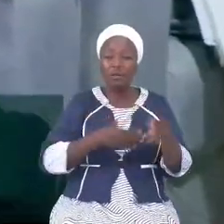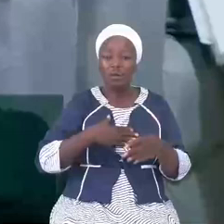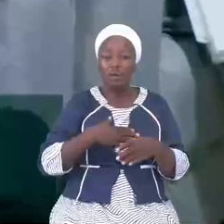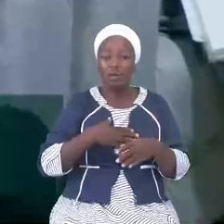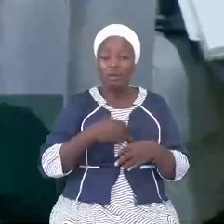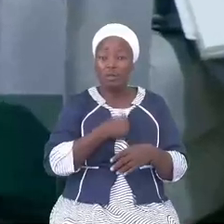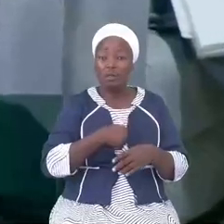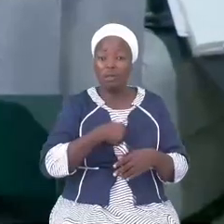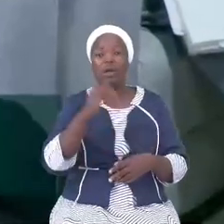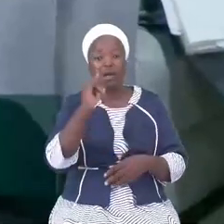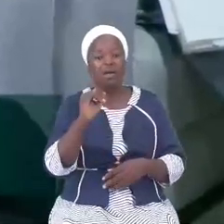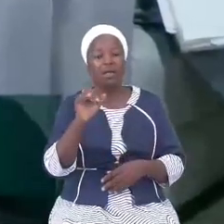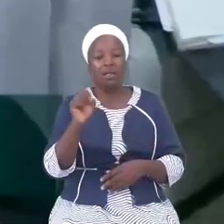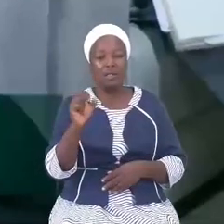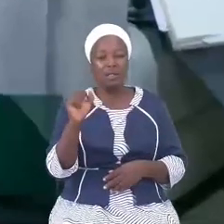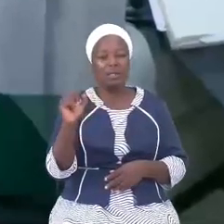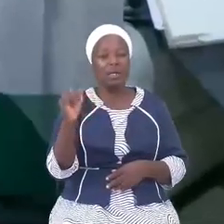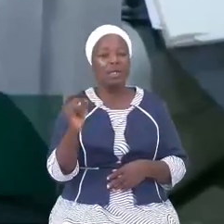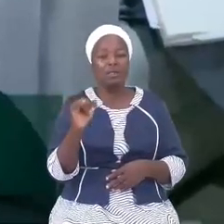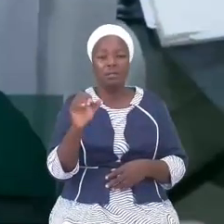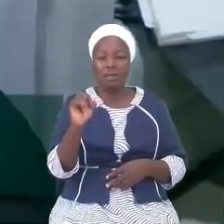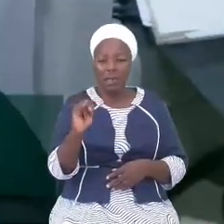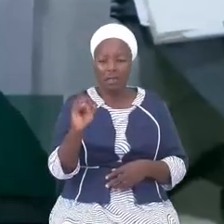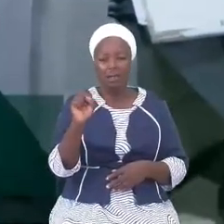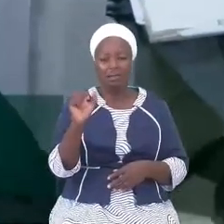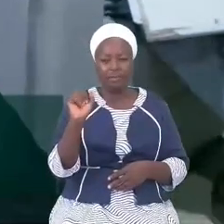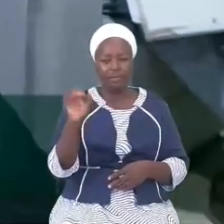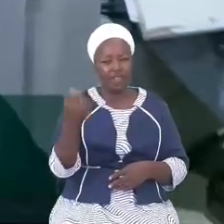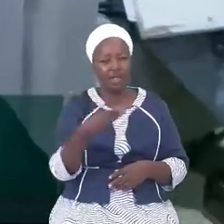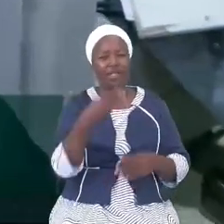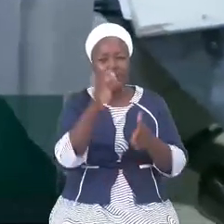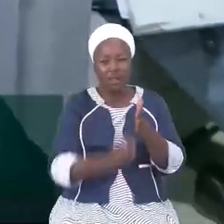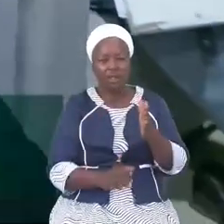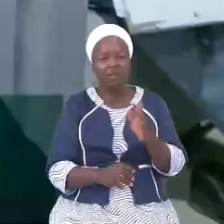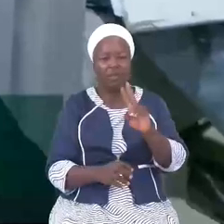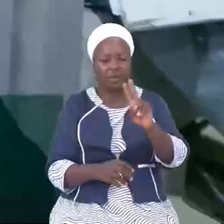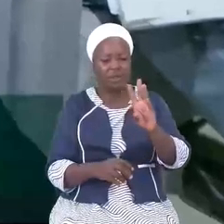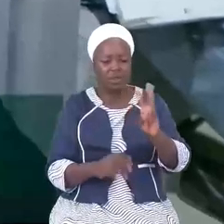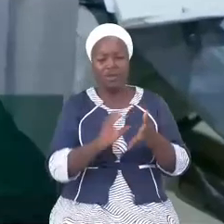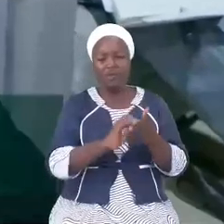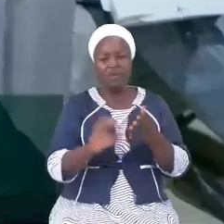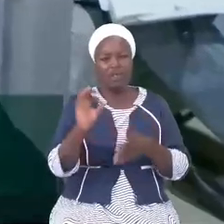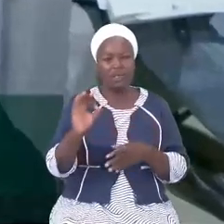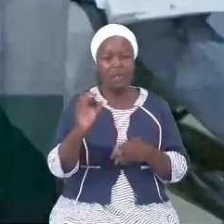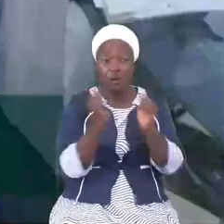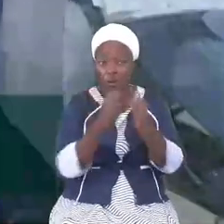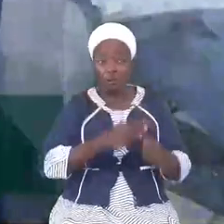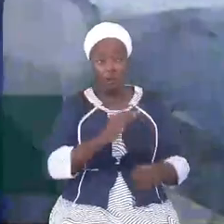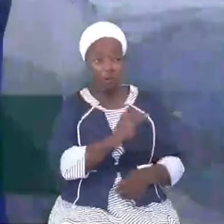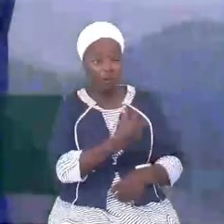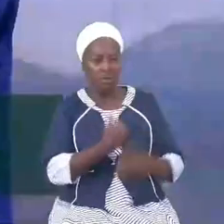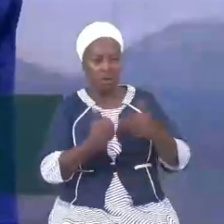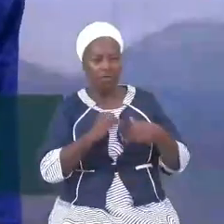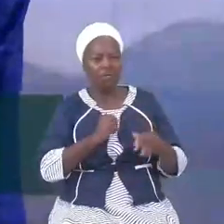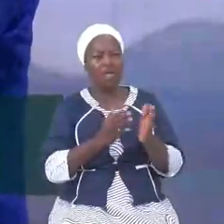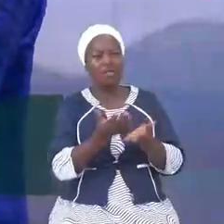Ésaïe 26, verset 9. Mon âme te désire pendant la nuit,